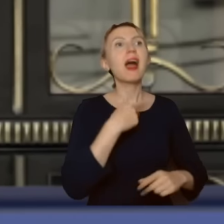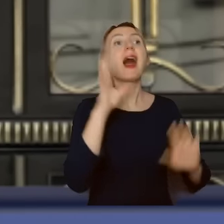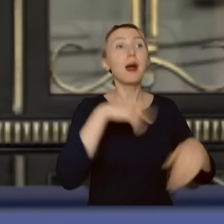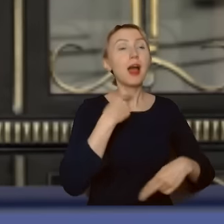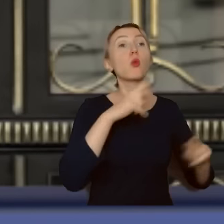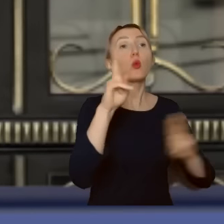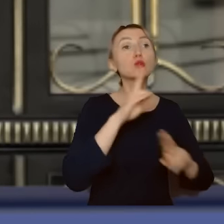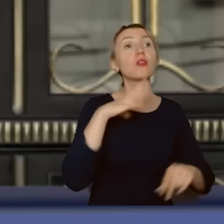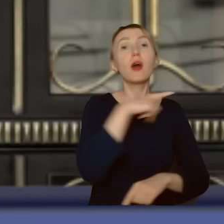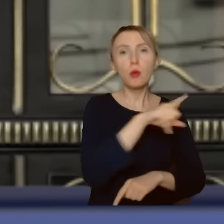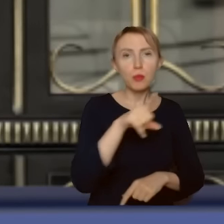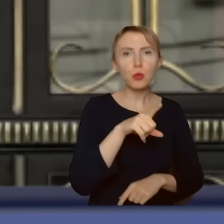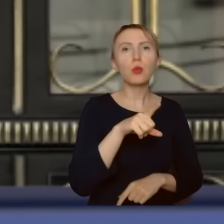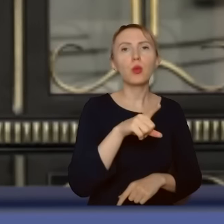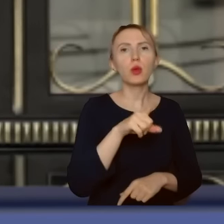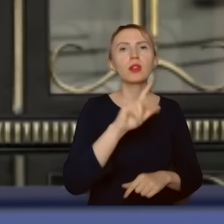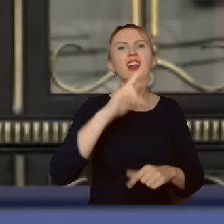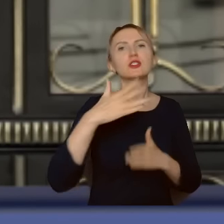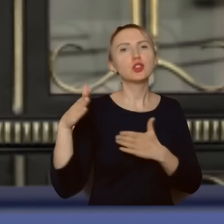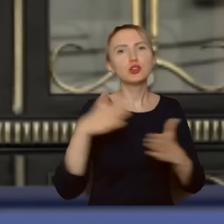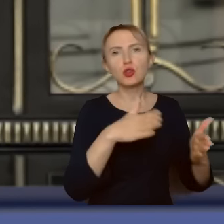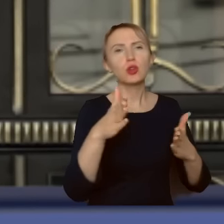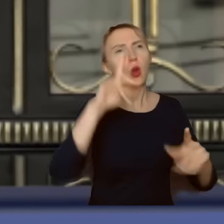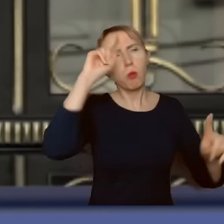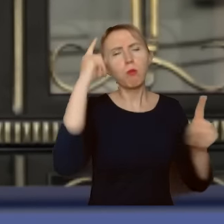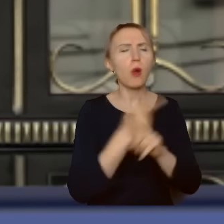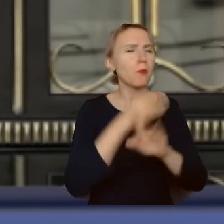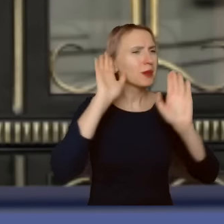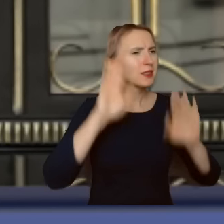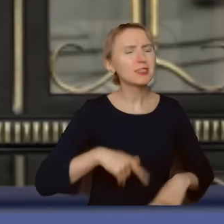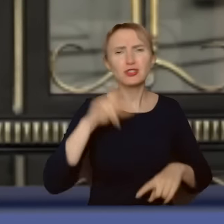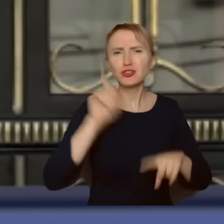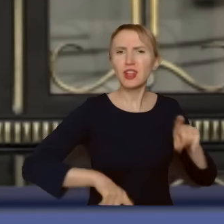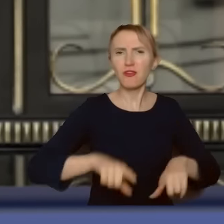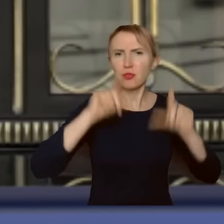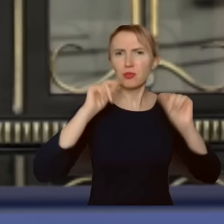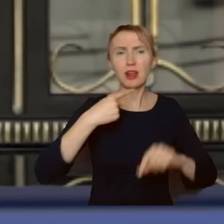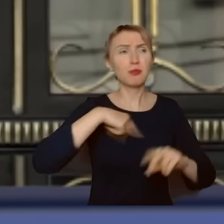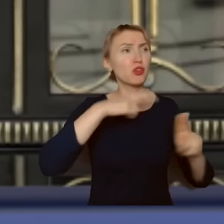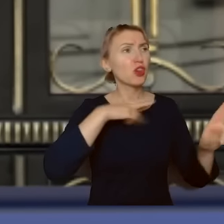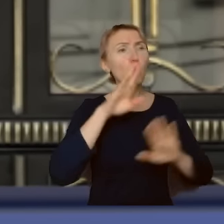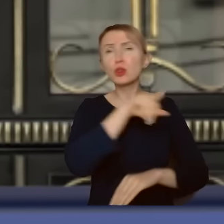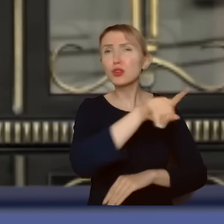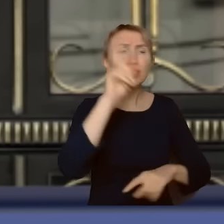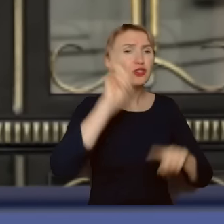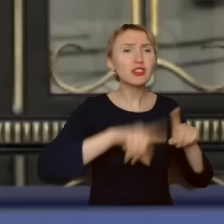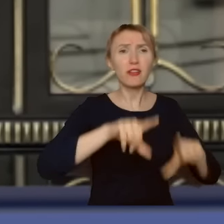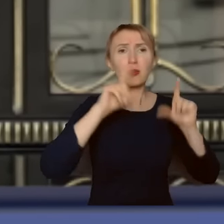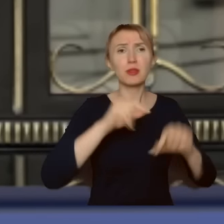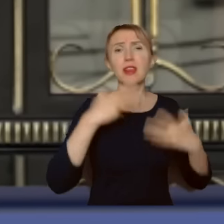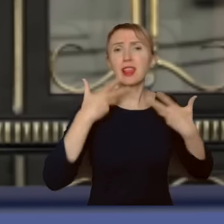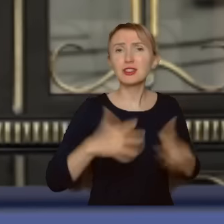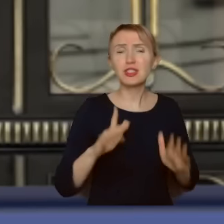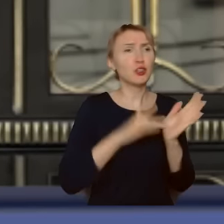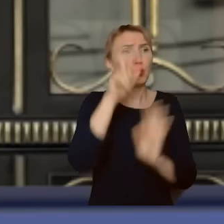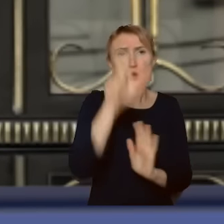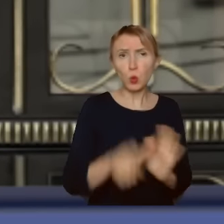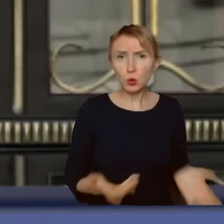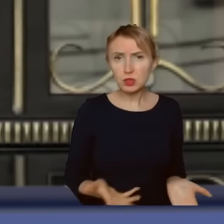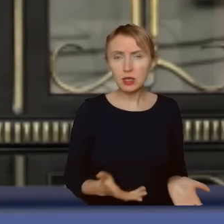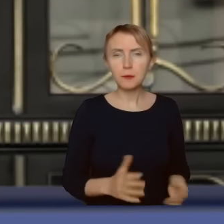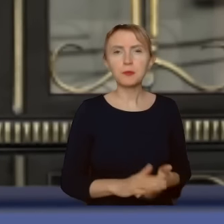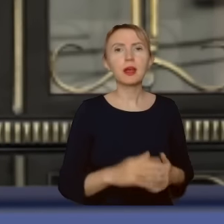ktoś głosował na trzecią drogę i się pomylili. To nie to, my nie głosowaliśmy, albo oni nie głosowali na Donalda Tuska i nie